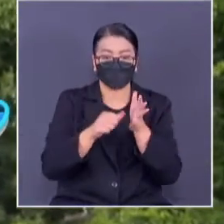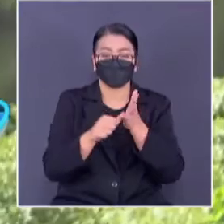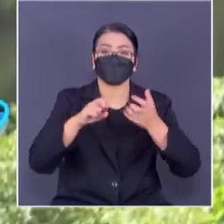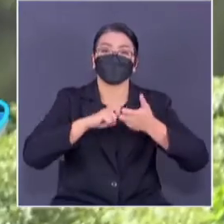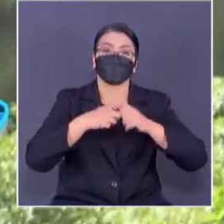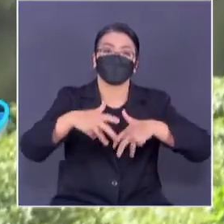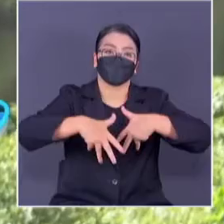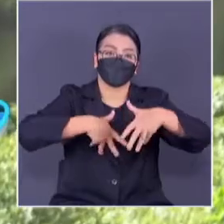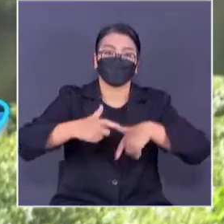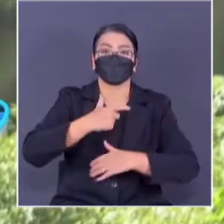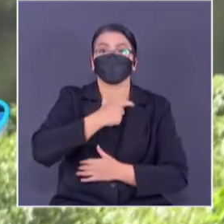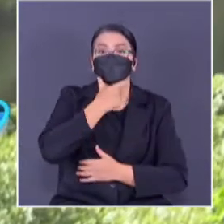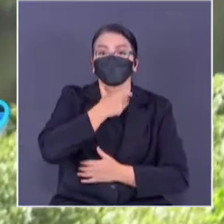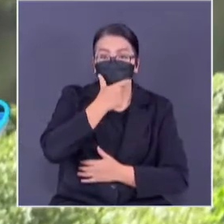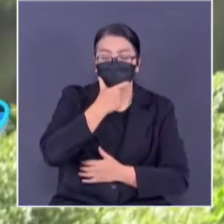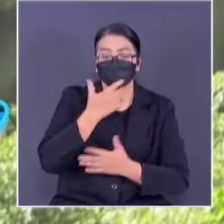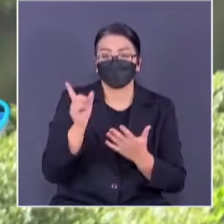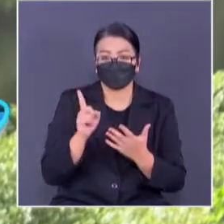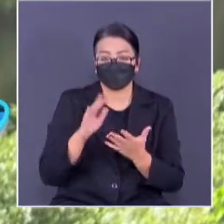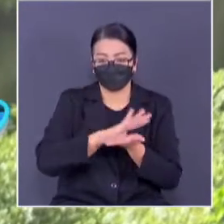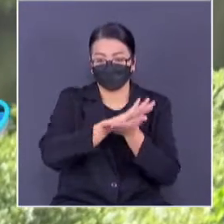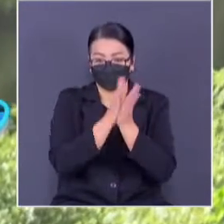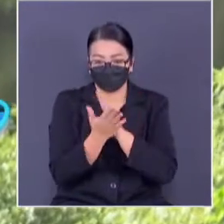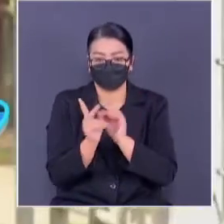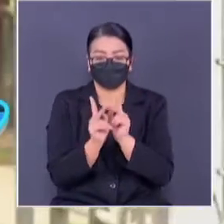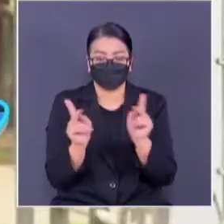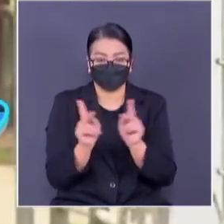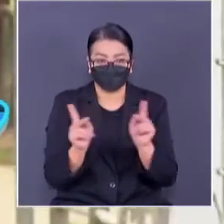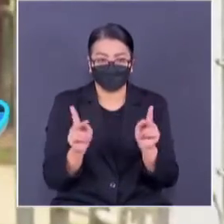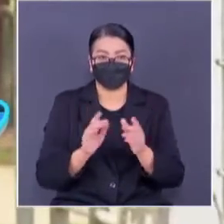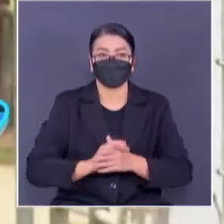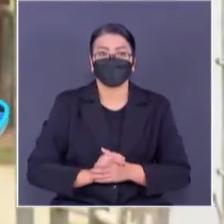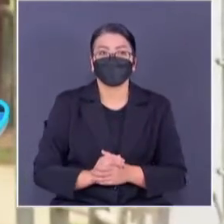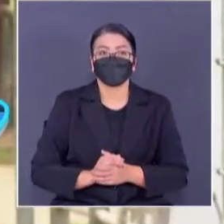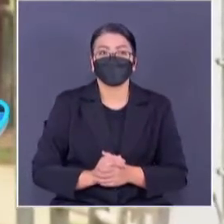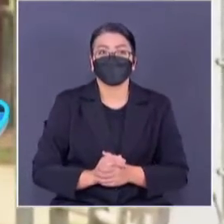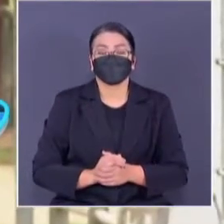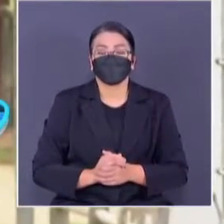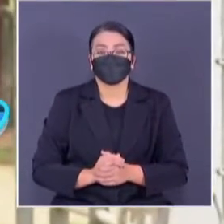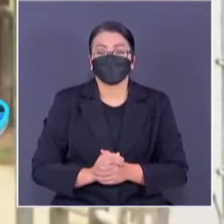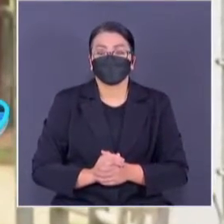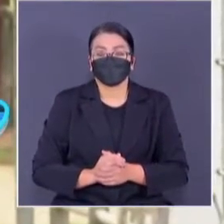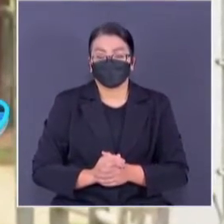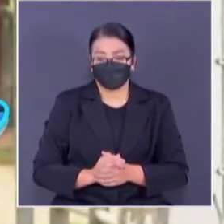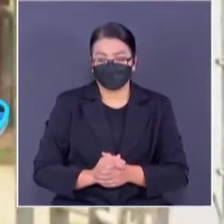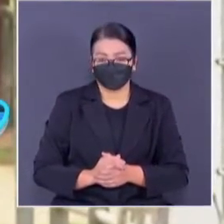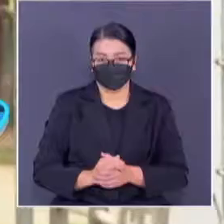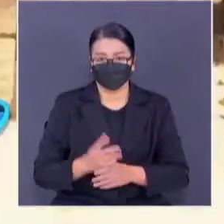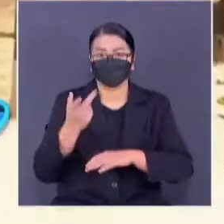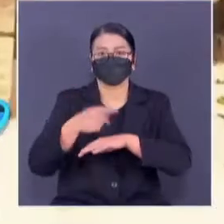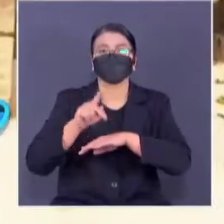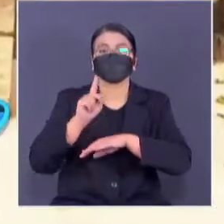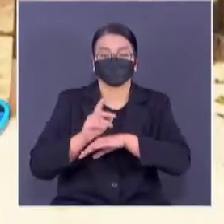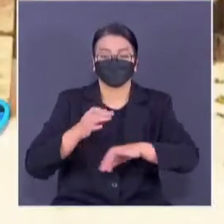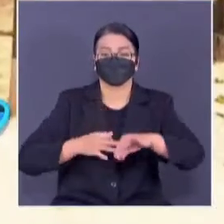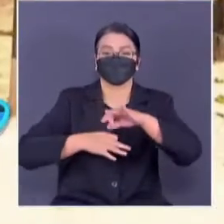าชุมชนกะเหรี่ยงบางกลอยด้วยการเปลี่ยนโครงสร้างกรรมการและให้นายอนุชาเป็นประธานกรรมการแทนน